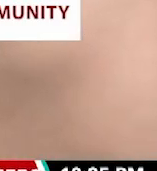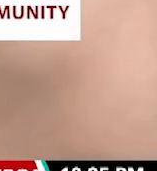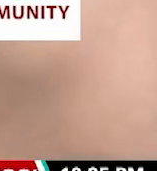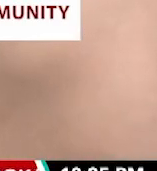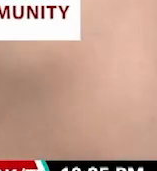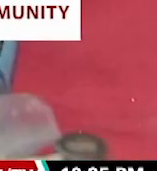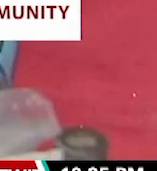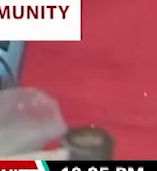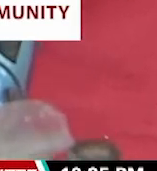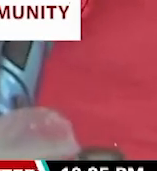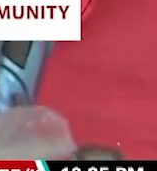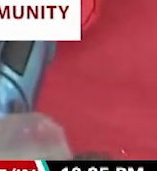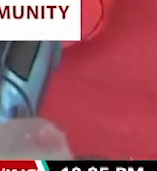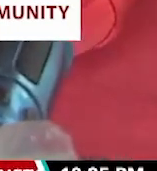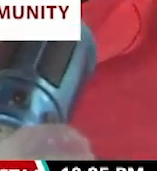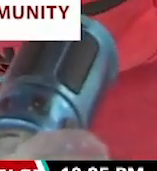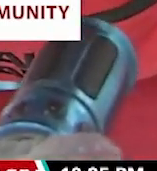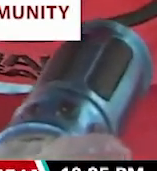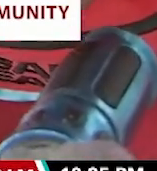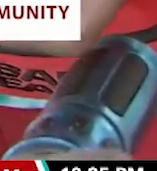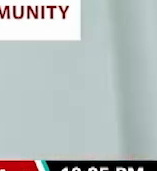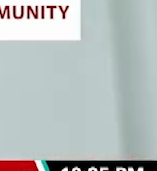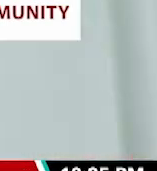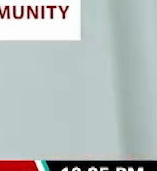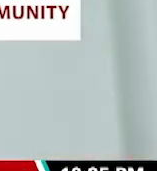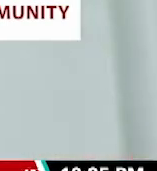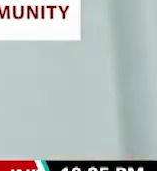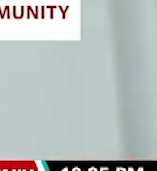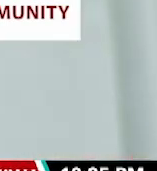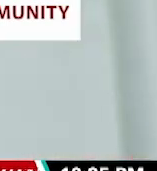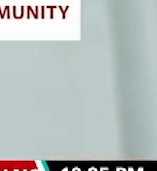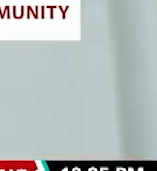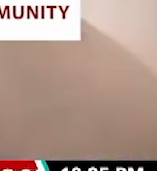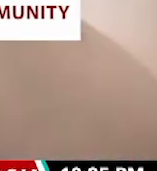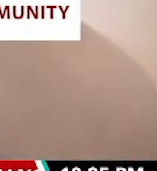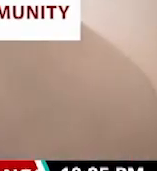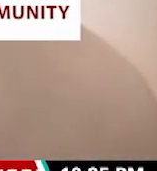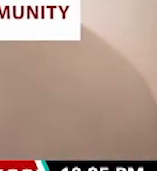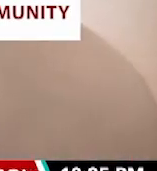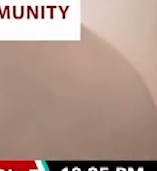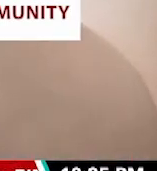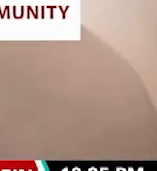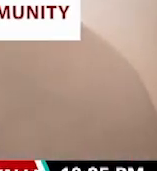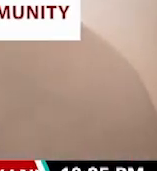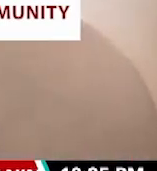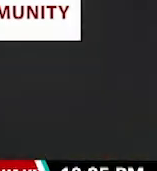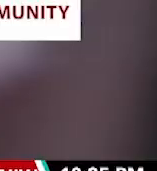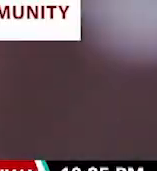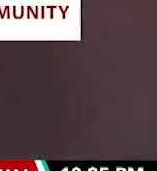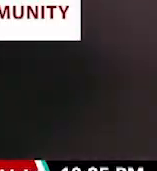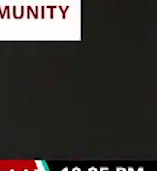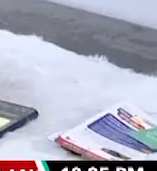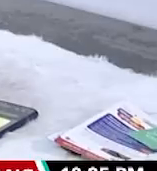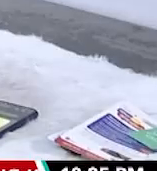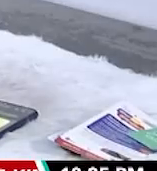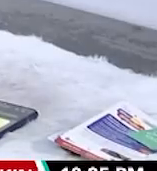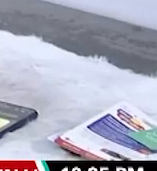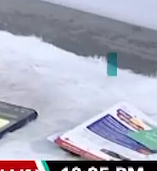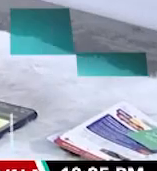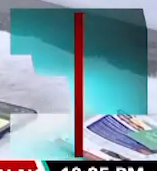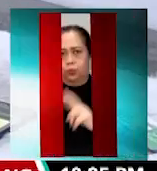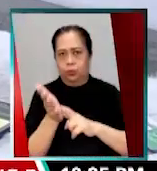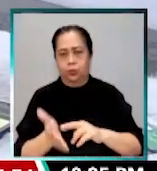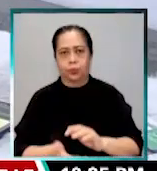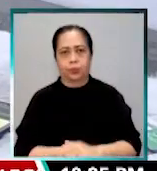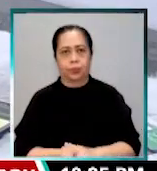SIM registration. As of 3 p.m., higit 200,000 Dito subscribers na ang nakapagparehistro.